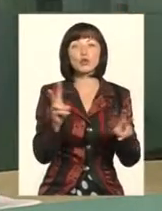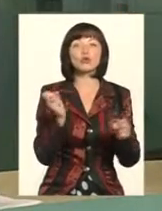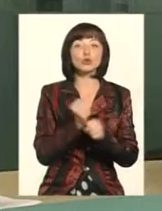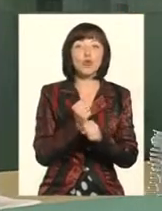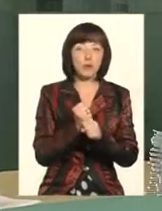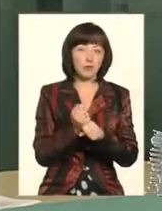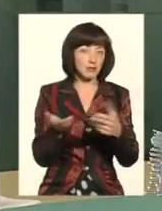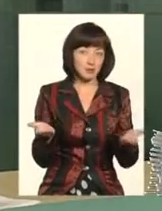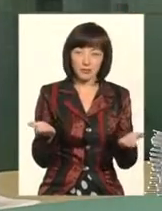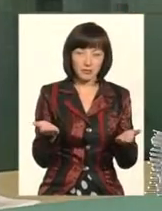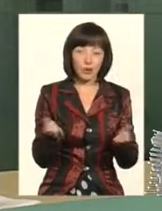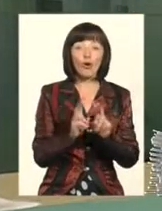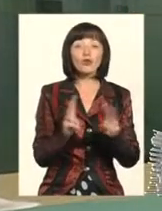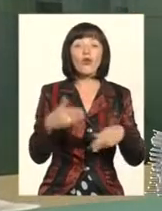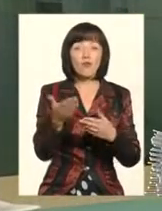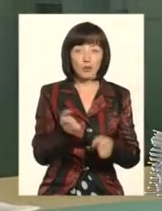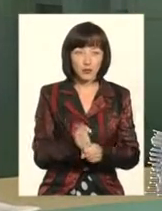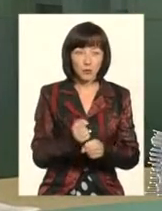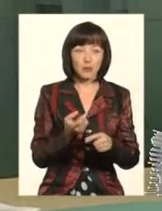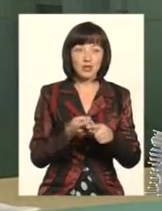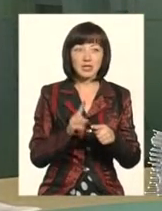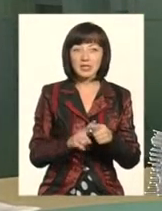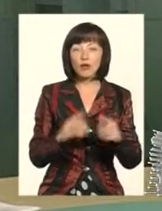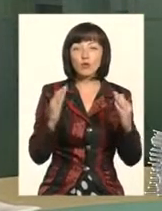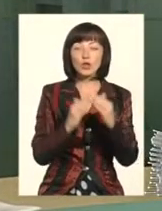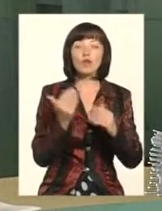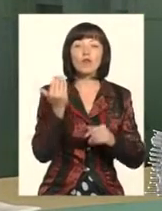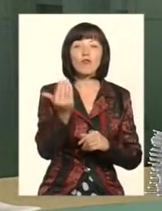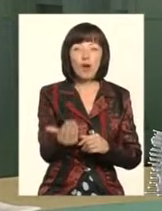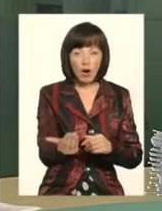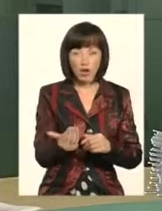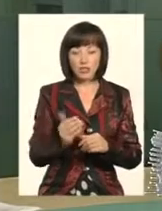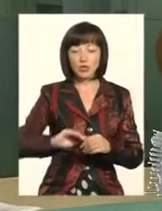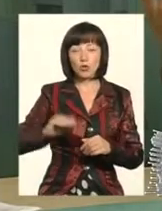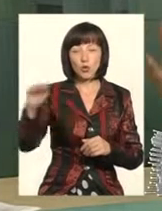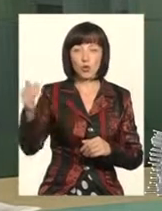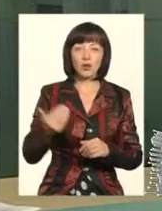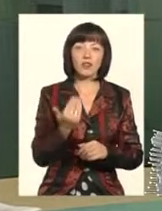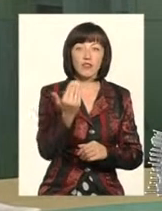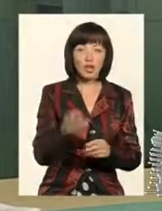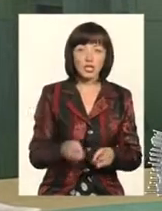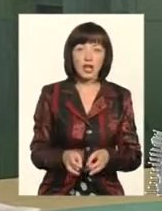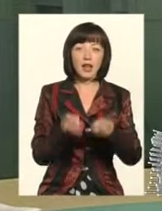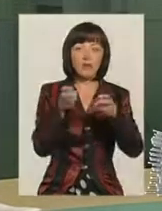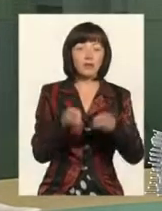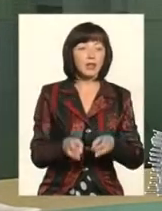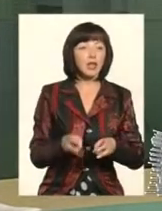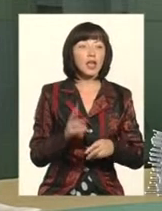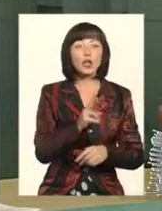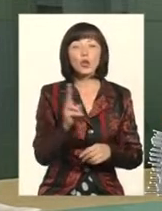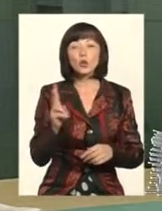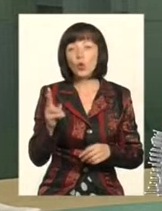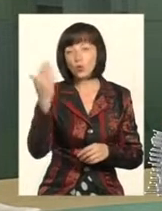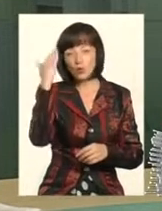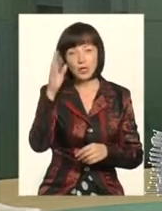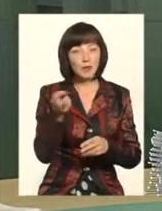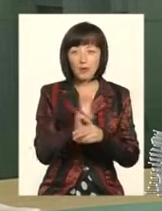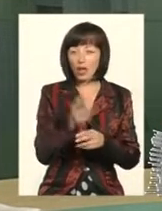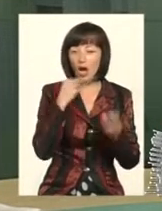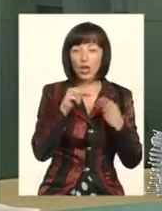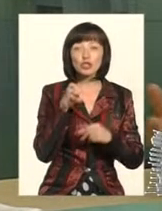і зробить. Ну, хто ж вам зробить? Це ж будинок ваш, ваші сходи, ваші ліфти. Ніхто зі сторони не прийде, краще